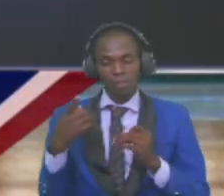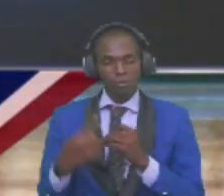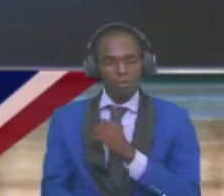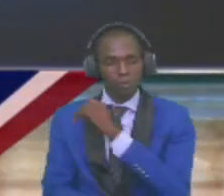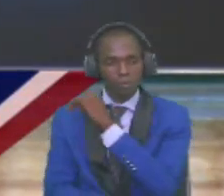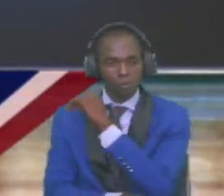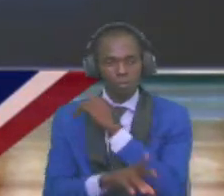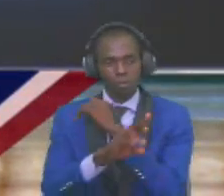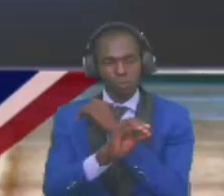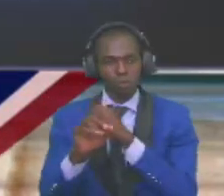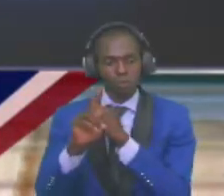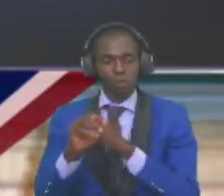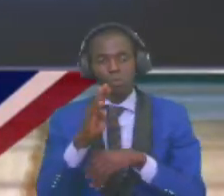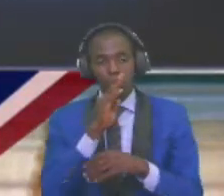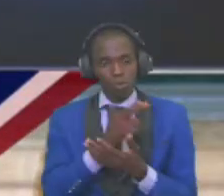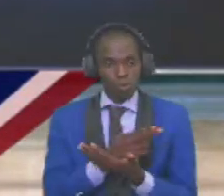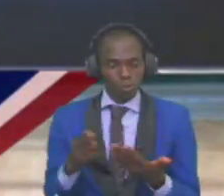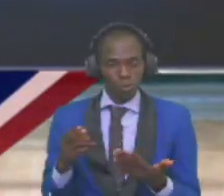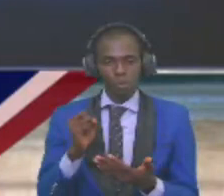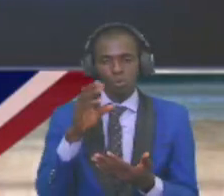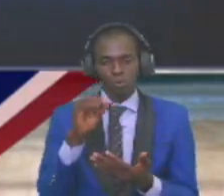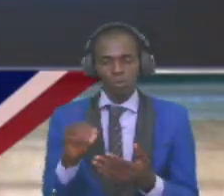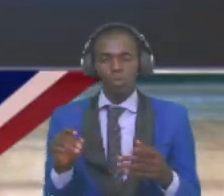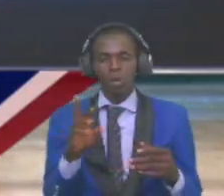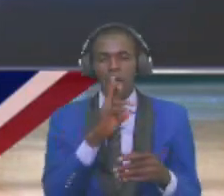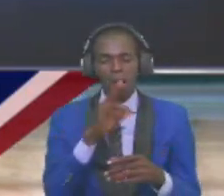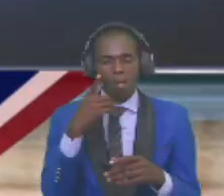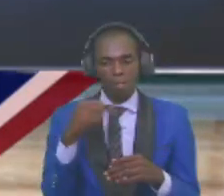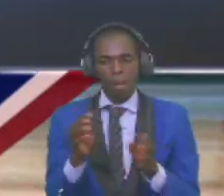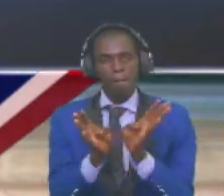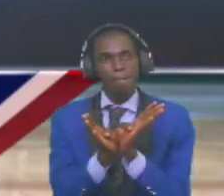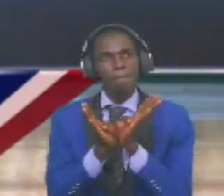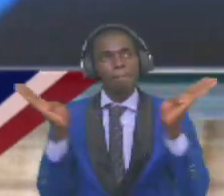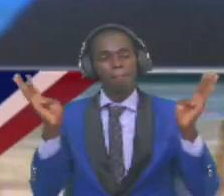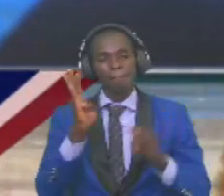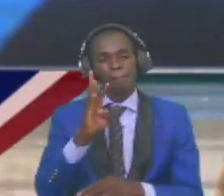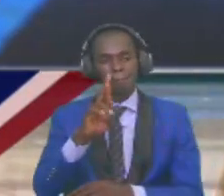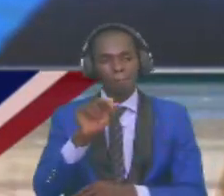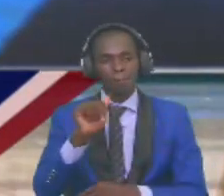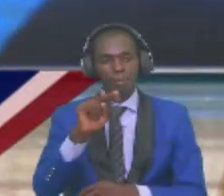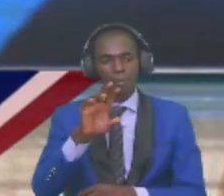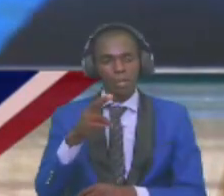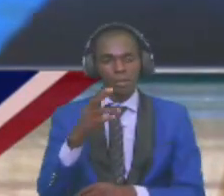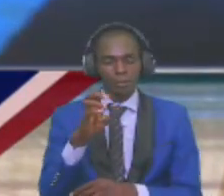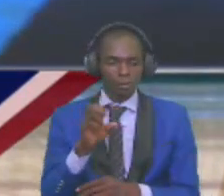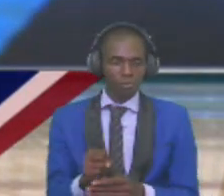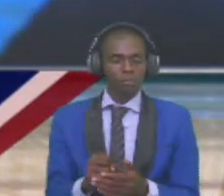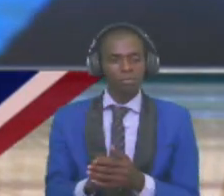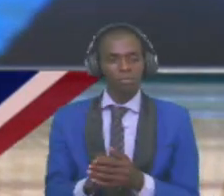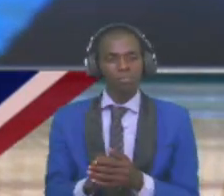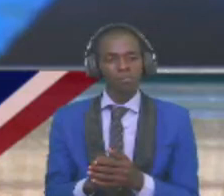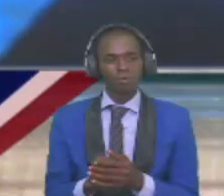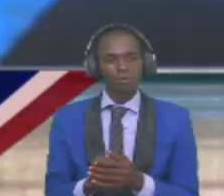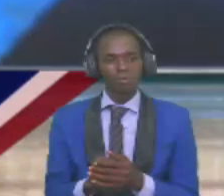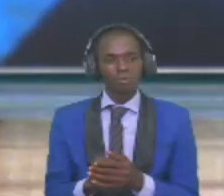simple les branches le sont aussi pourquoi vous dévouez lorsqu'il n'ya pas les louches